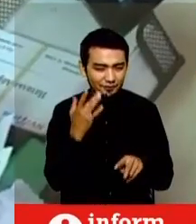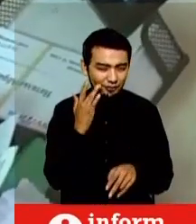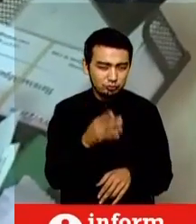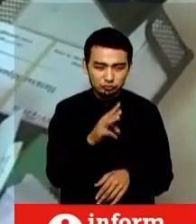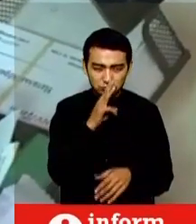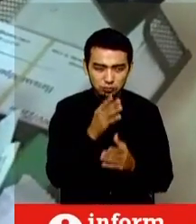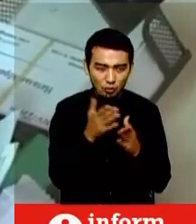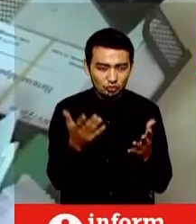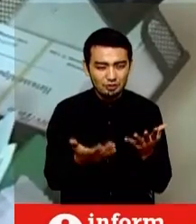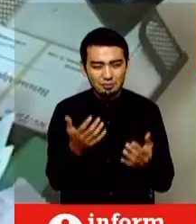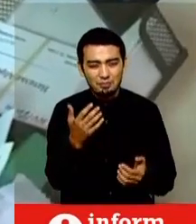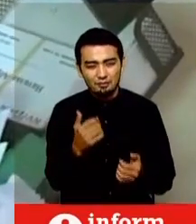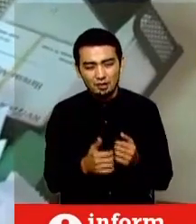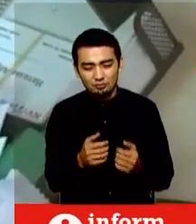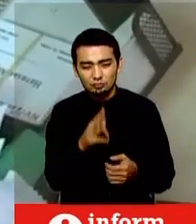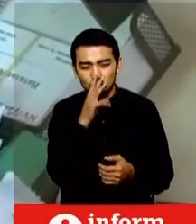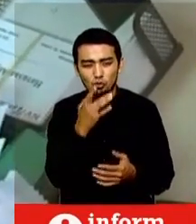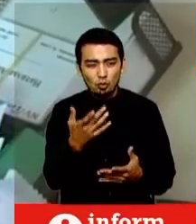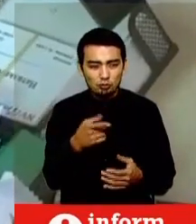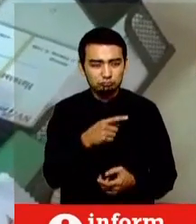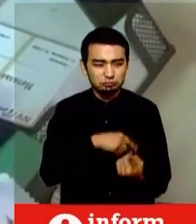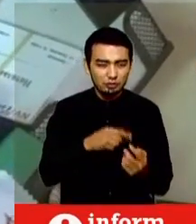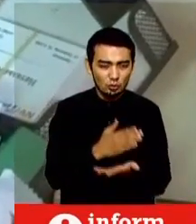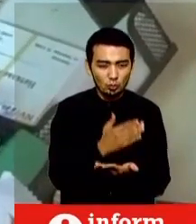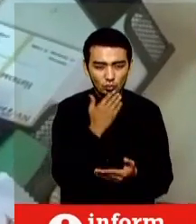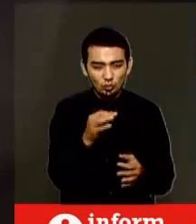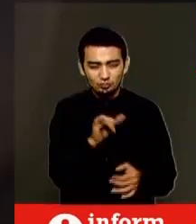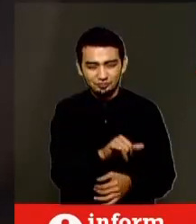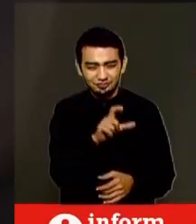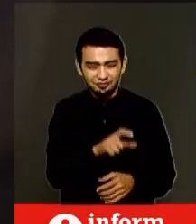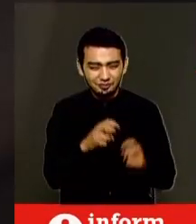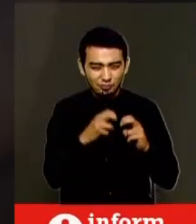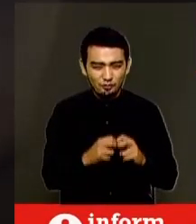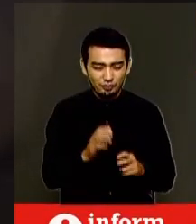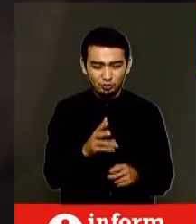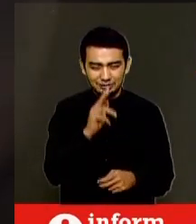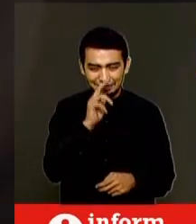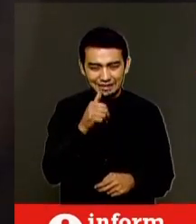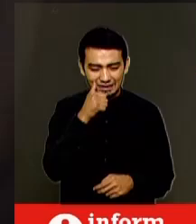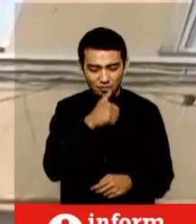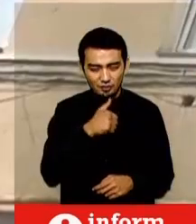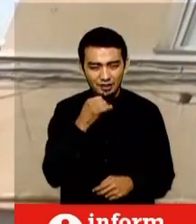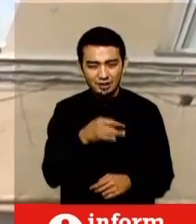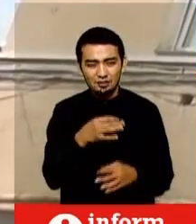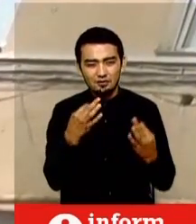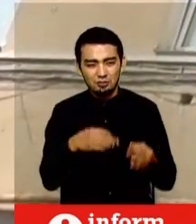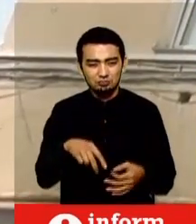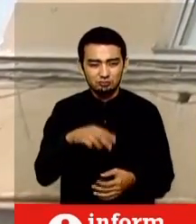быть трудности и с поиском работы. Любой работодатель сможет проверить списки обанкротившихся казахстанцев. Они находятся в свободном